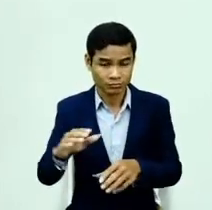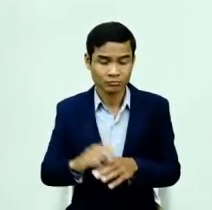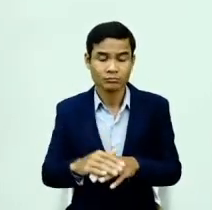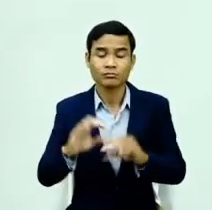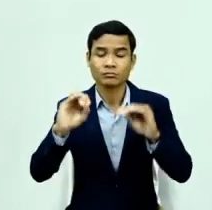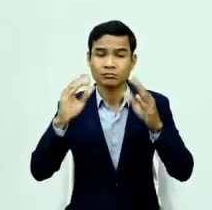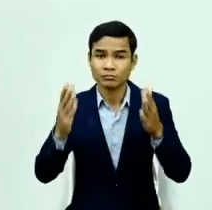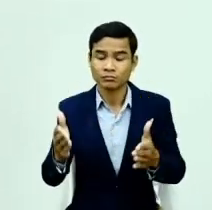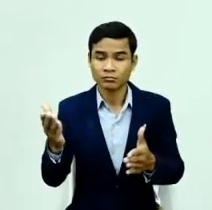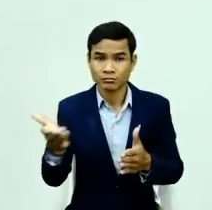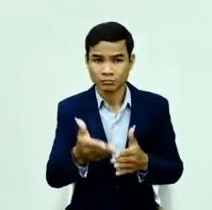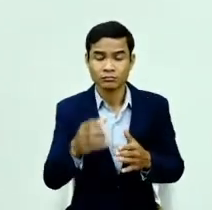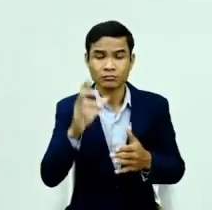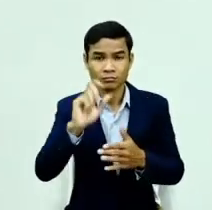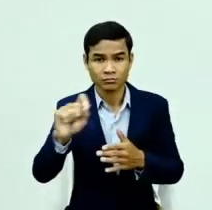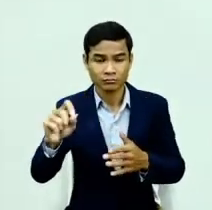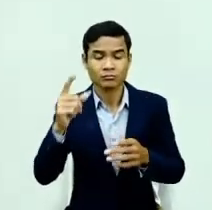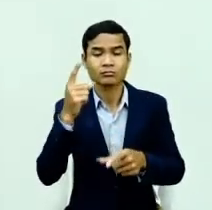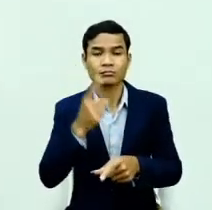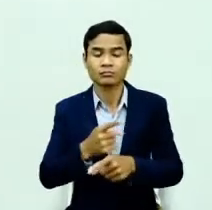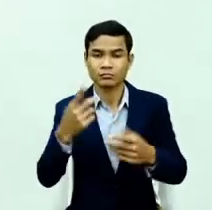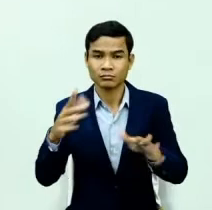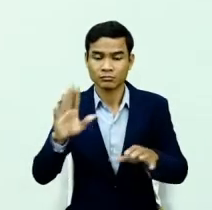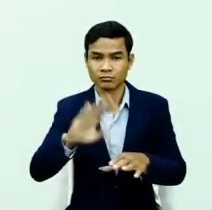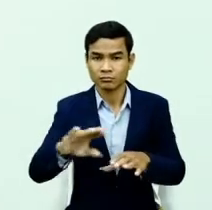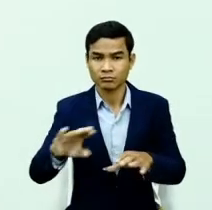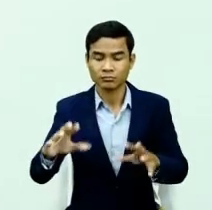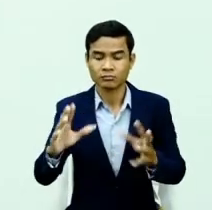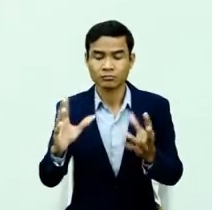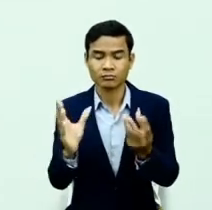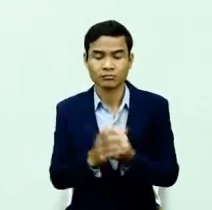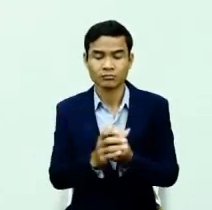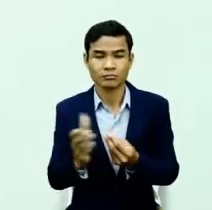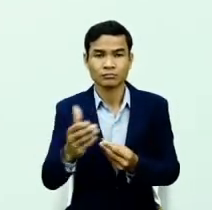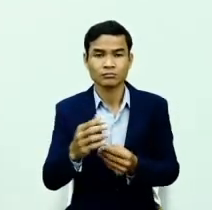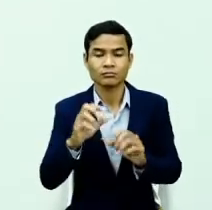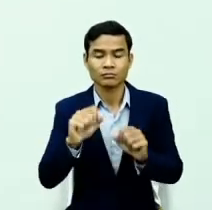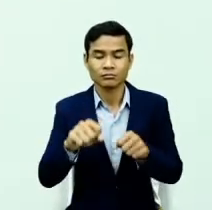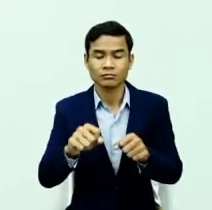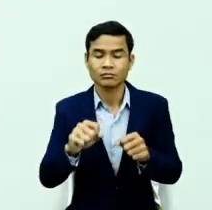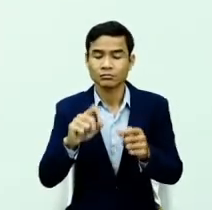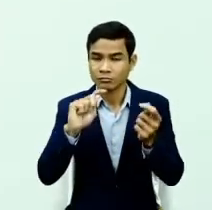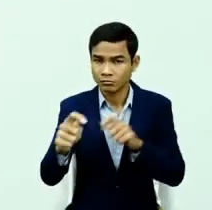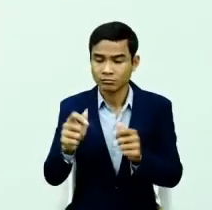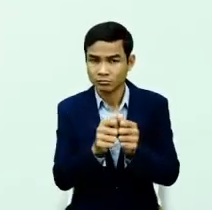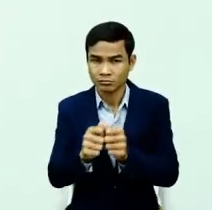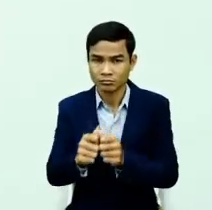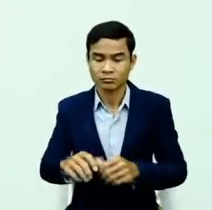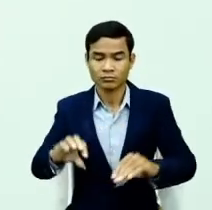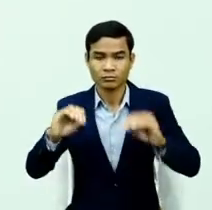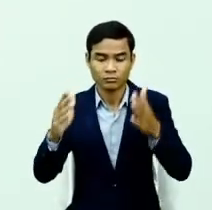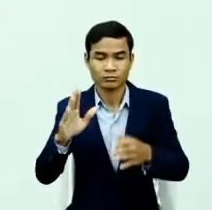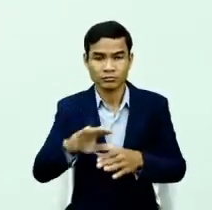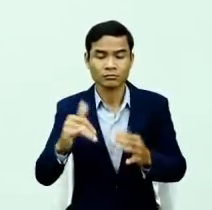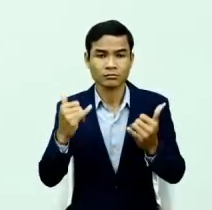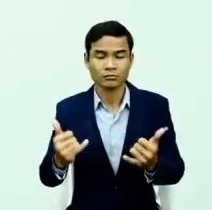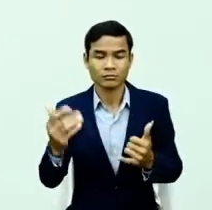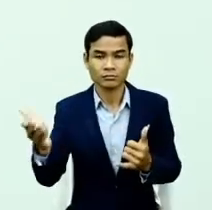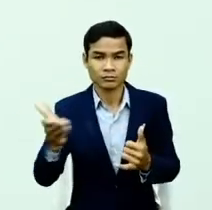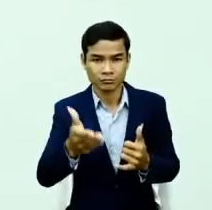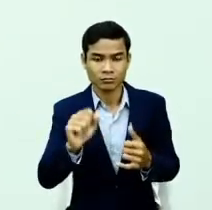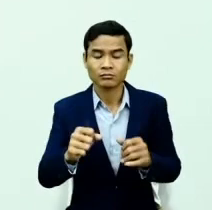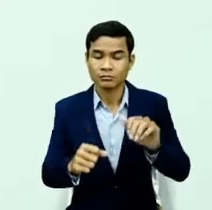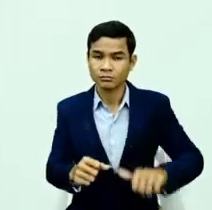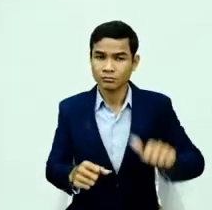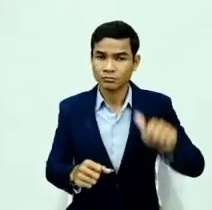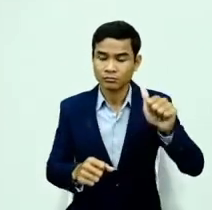nè cử kết thà con sạ xế bàn trầm trời hỏi ná hát của bàn ca đầm đầy chưa mùi nè cử đá chà ai lên ní cho con tình ạ khá nền cho cử đá